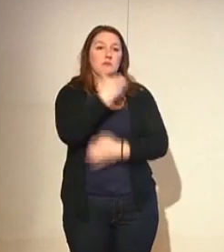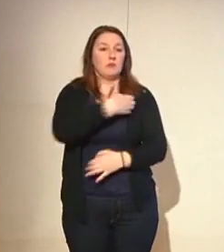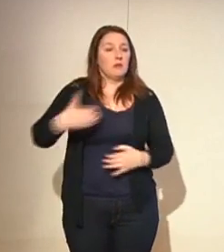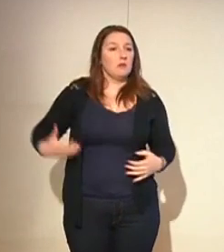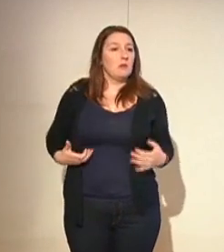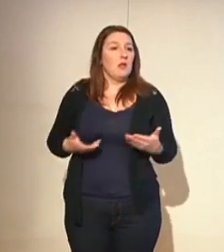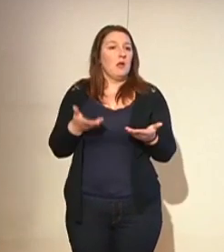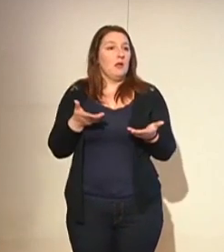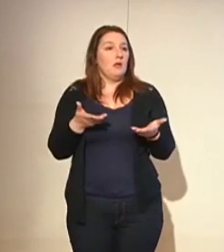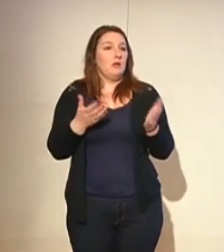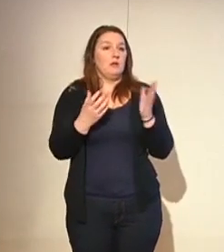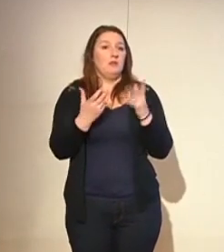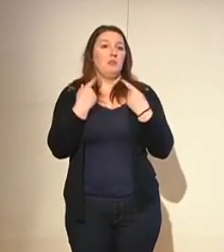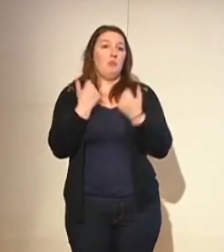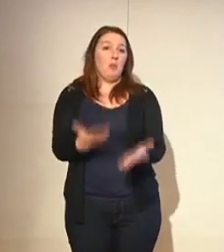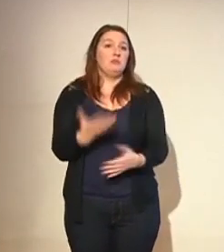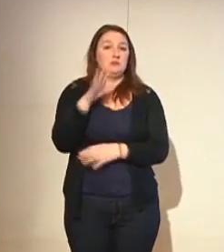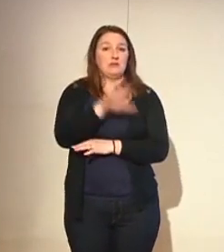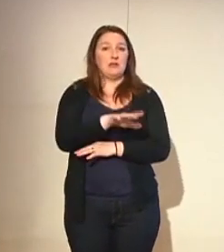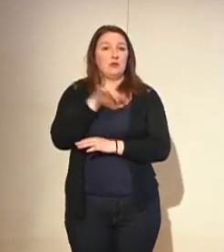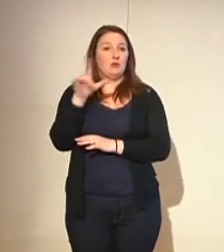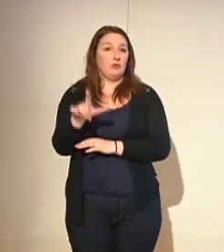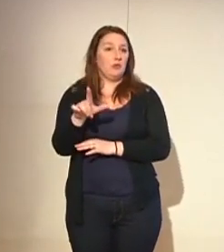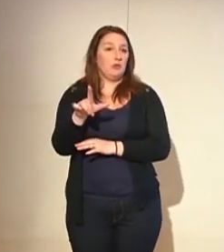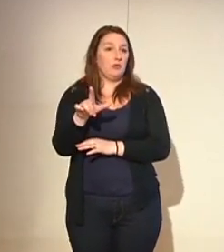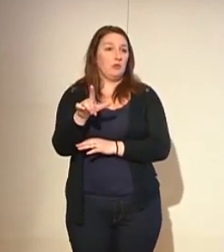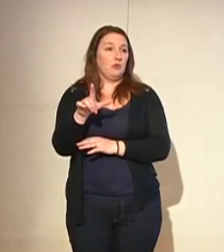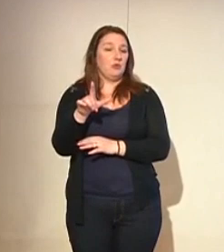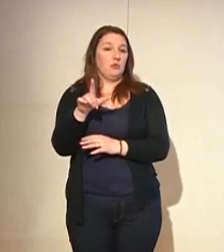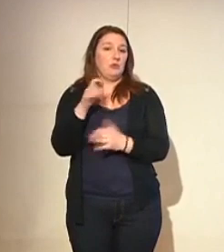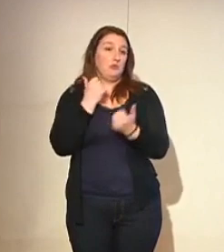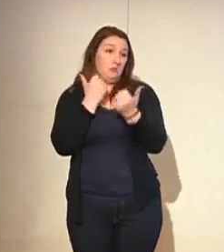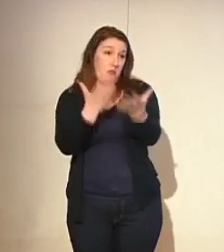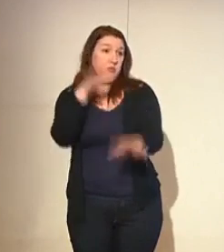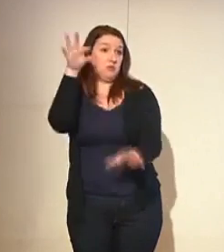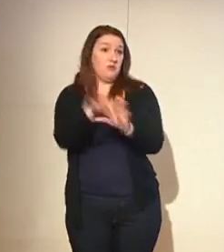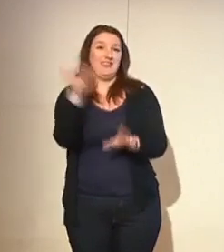délibération numéro 52 qui est pour